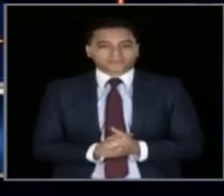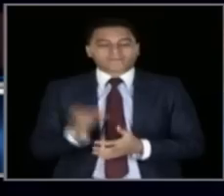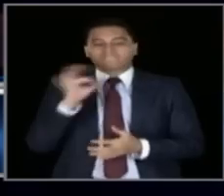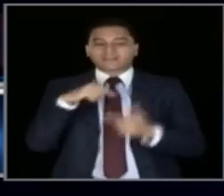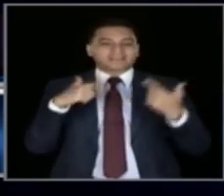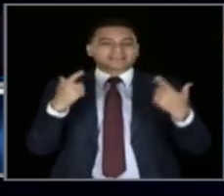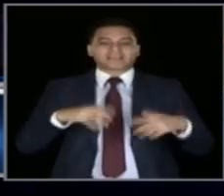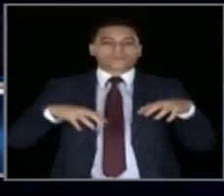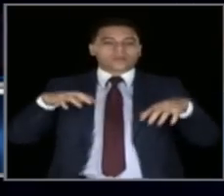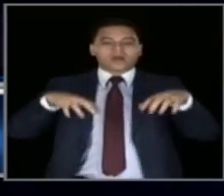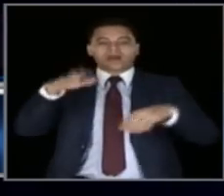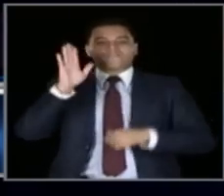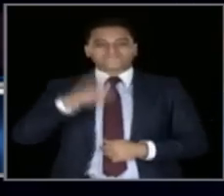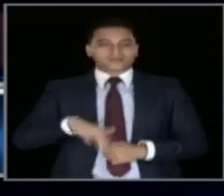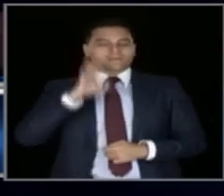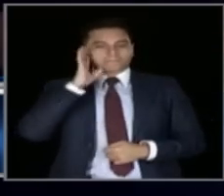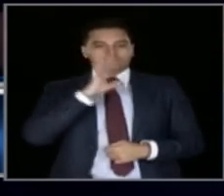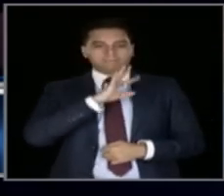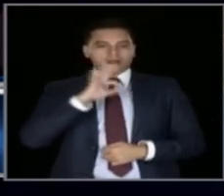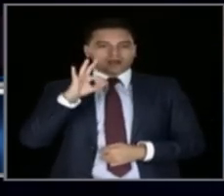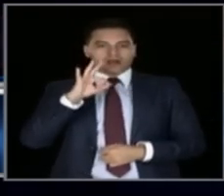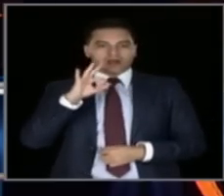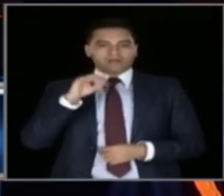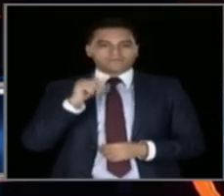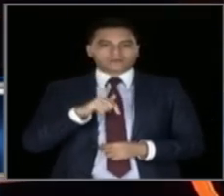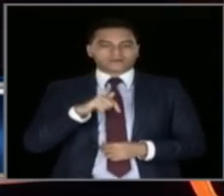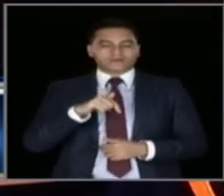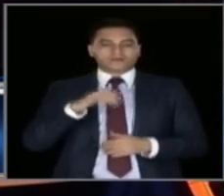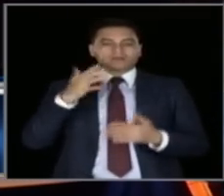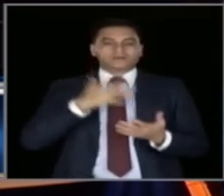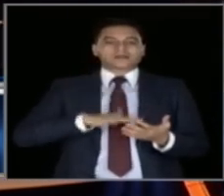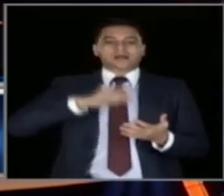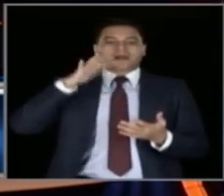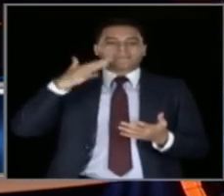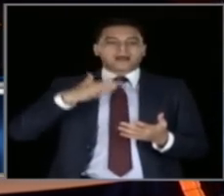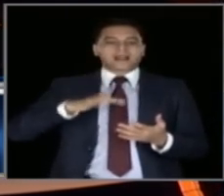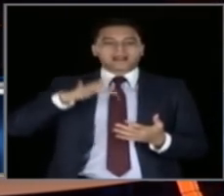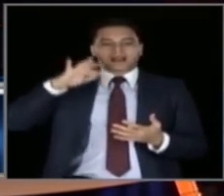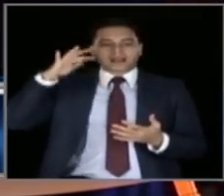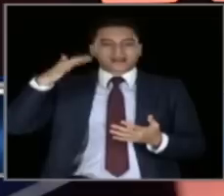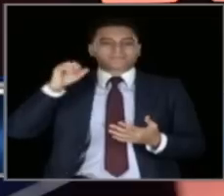في أي دولة يقع البركان النشط شيفلوتش؟